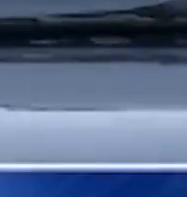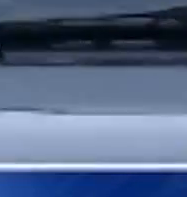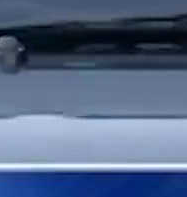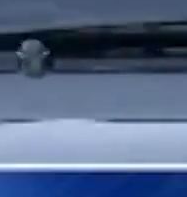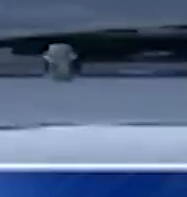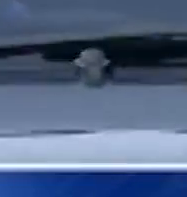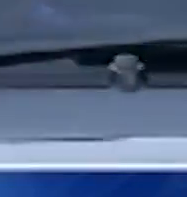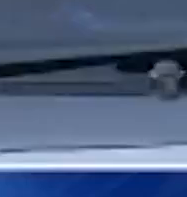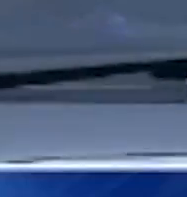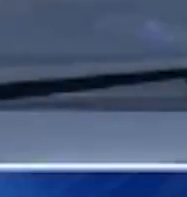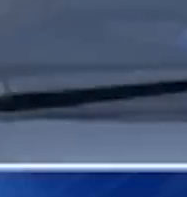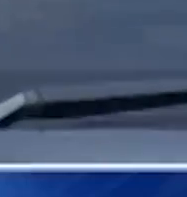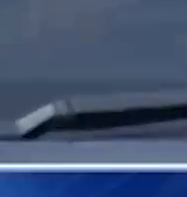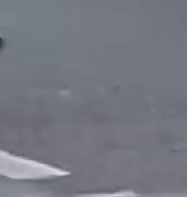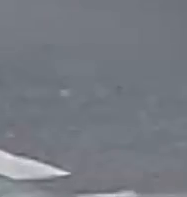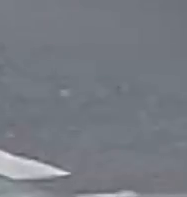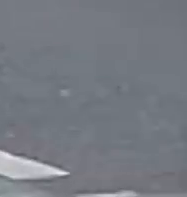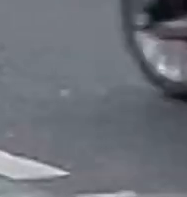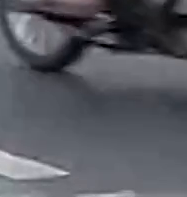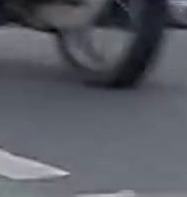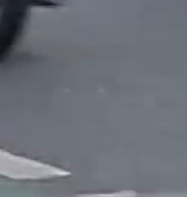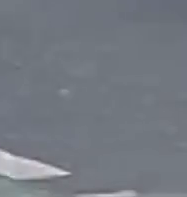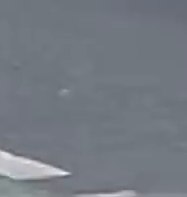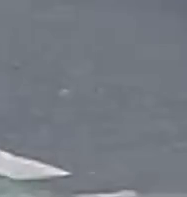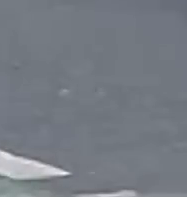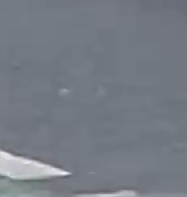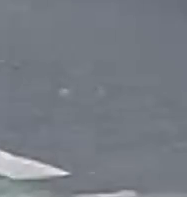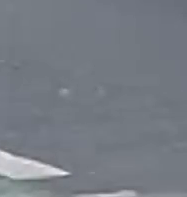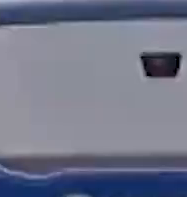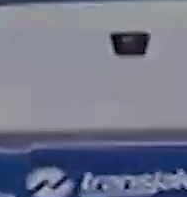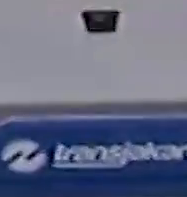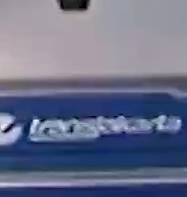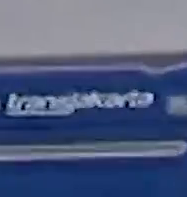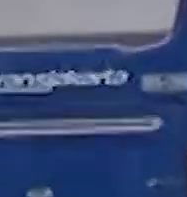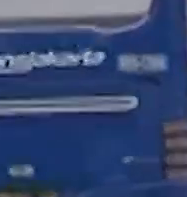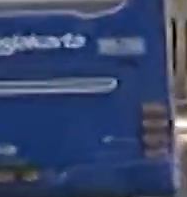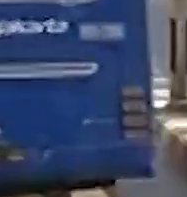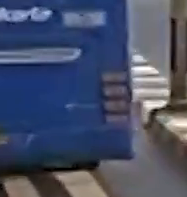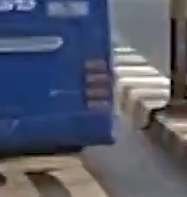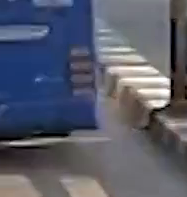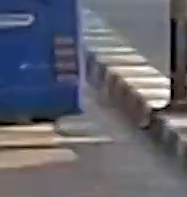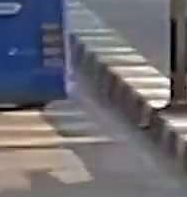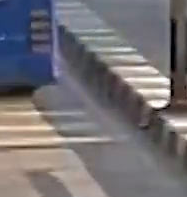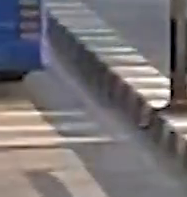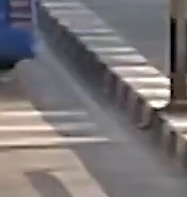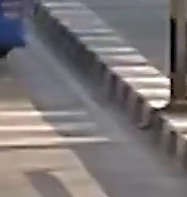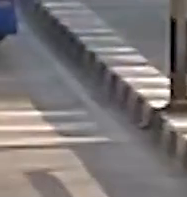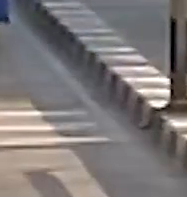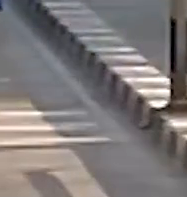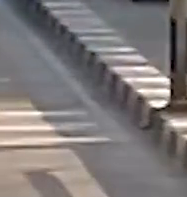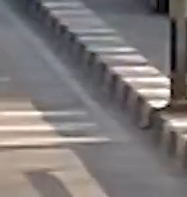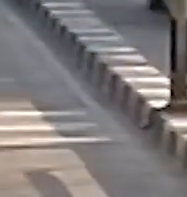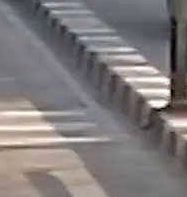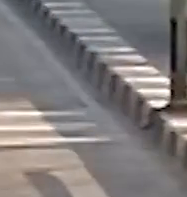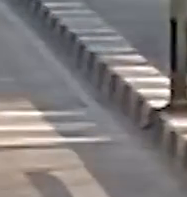itu, perpanjangan PPKM level 4 ini bertujuan untuk memutus rantai persebaran COVID-19. Seperti di tempat saya melaporkan kini, tempatnya